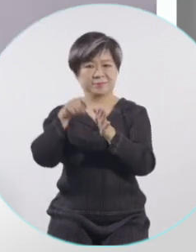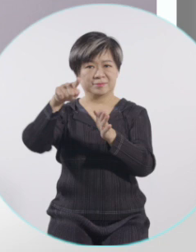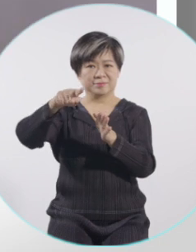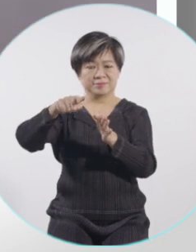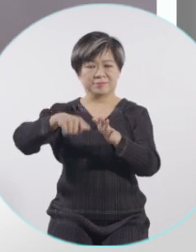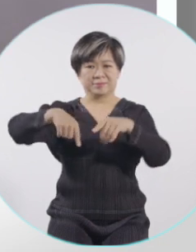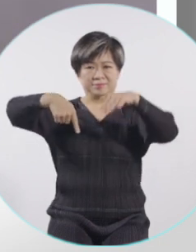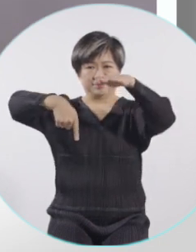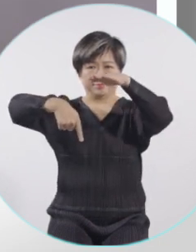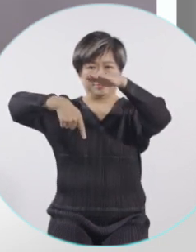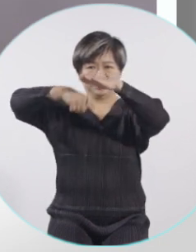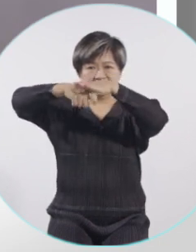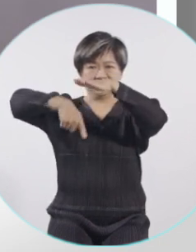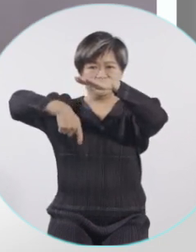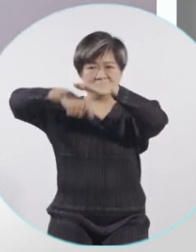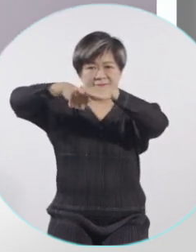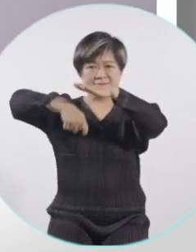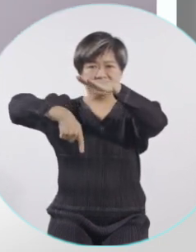触手掌；